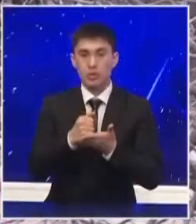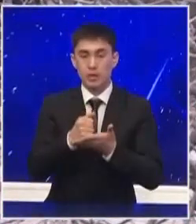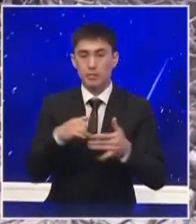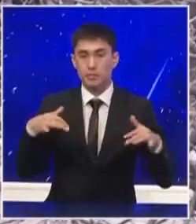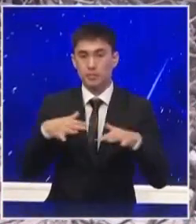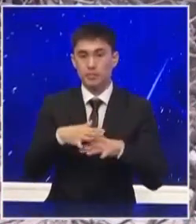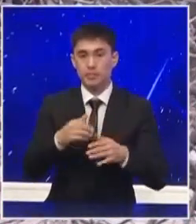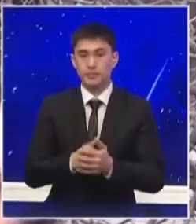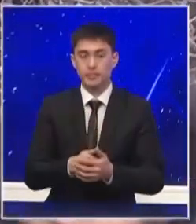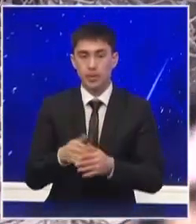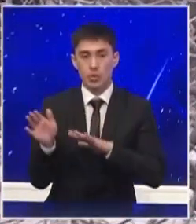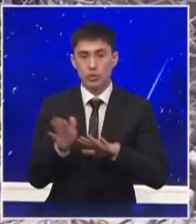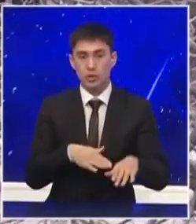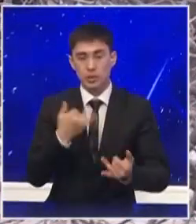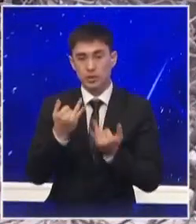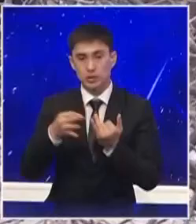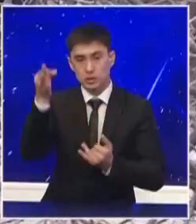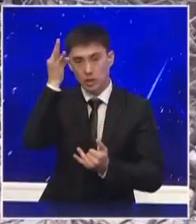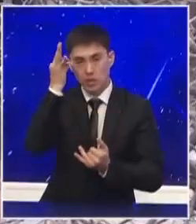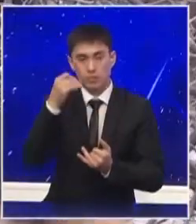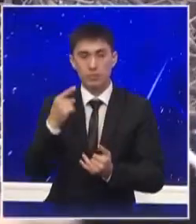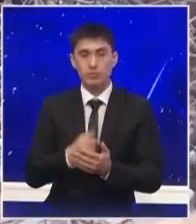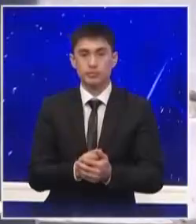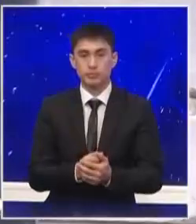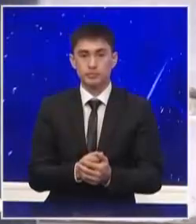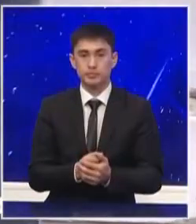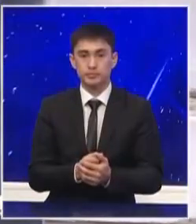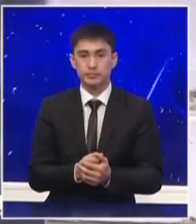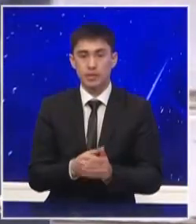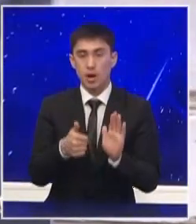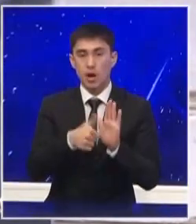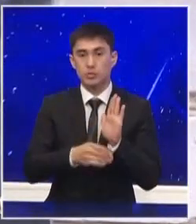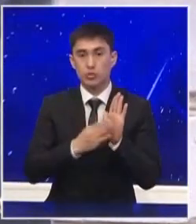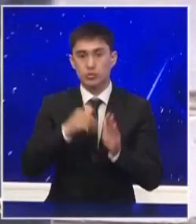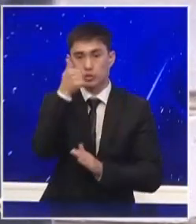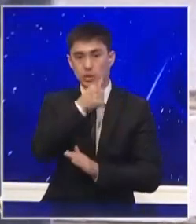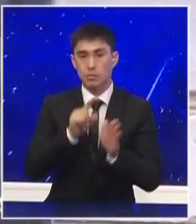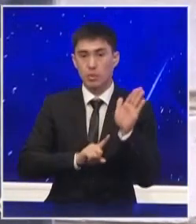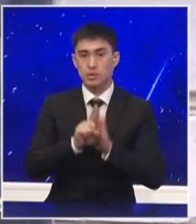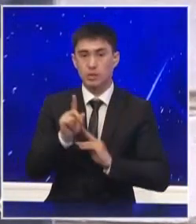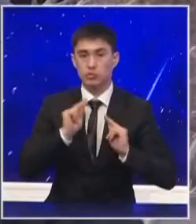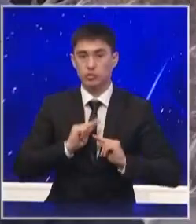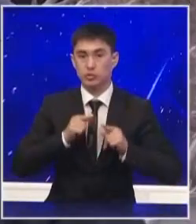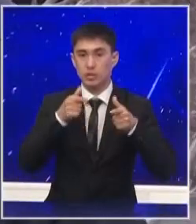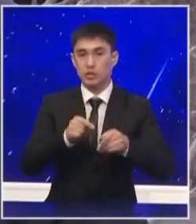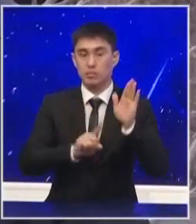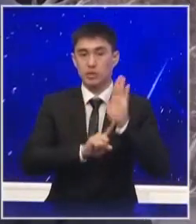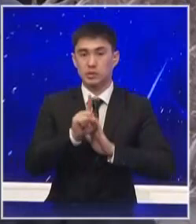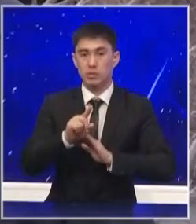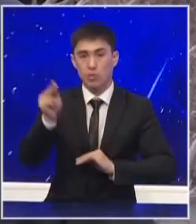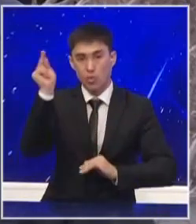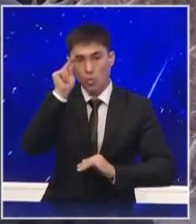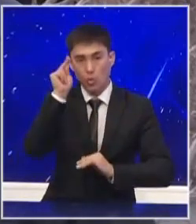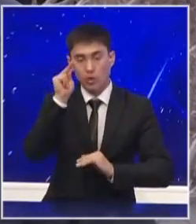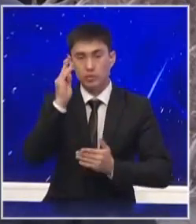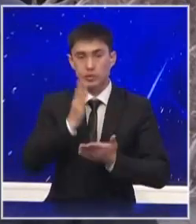бастарына өткен кеткенді айтып, ойларын алып жатыр. 69 жылдан бастап, осы жұмысқа кіргеннен бастап оқыған